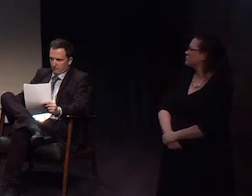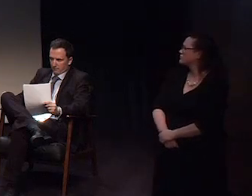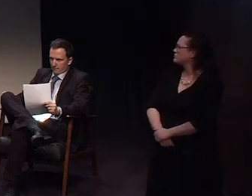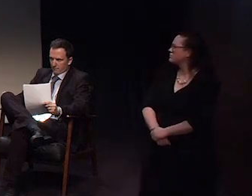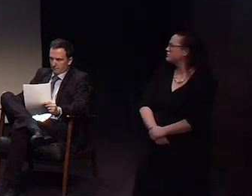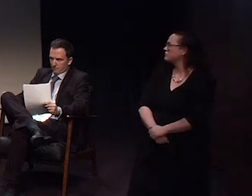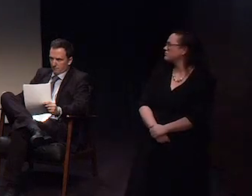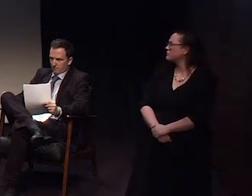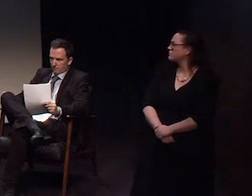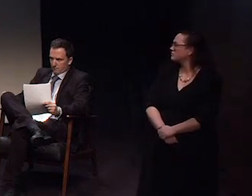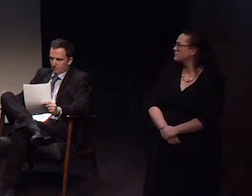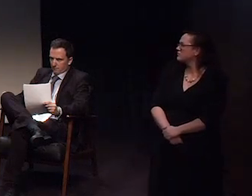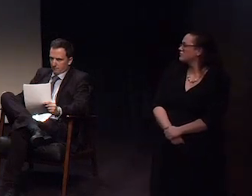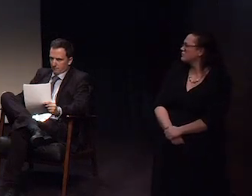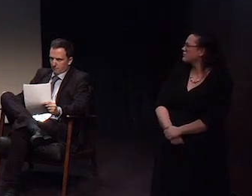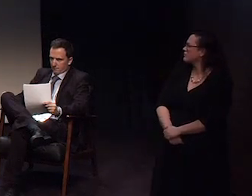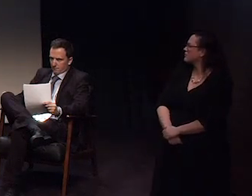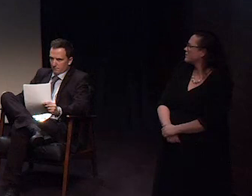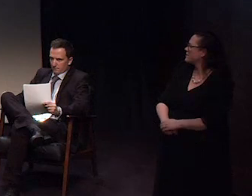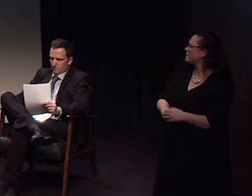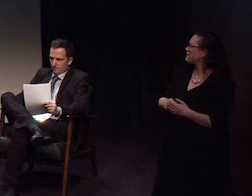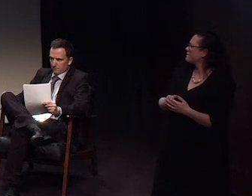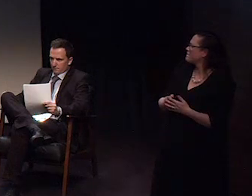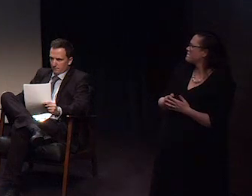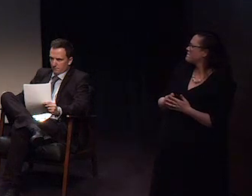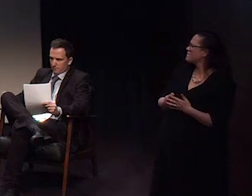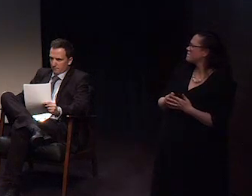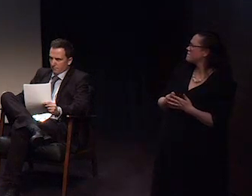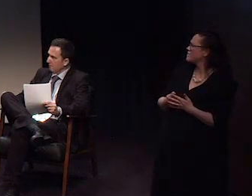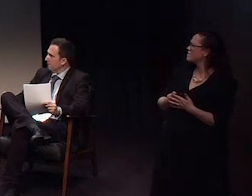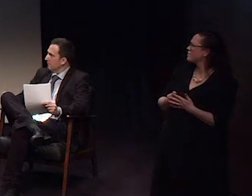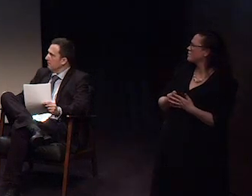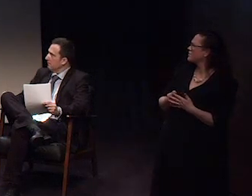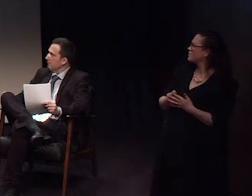It is experienced as time-consuming for the stroke situation.